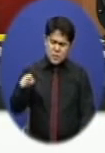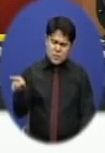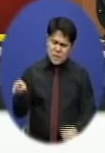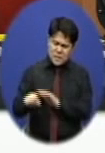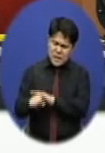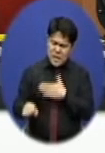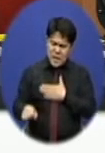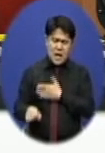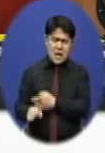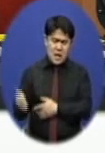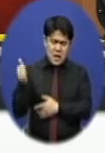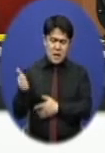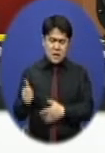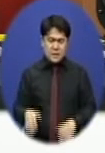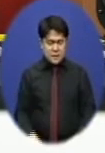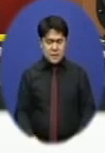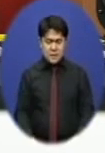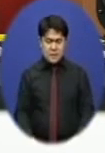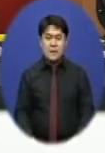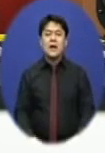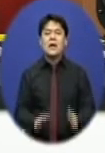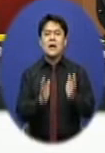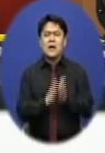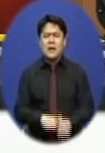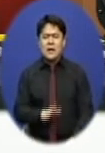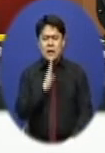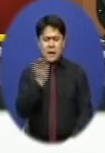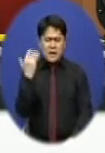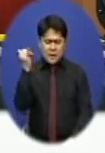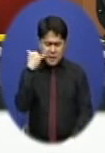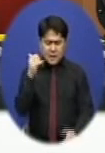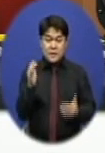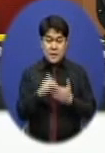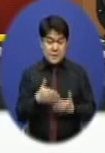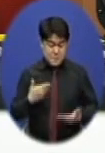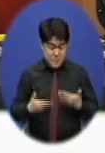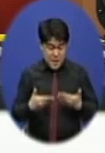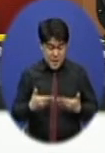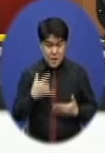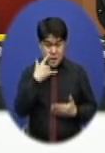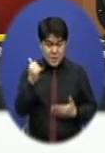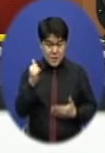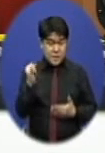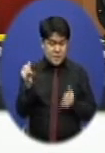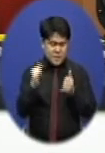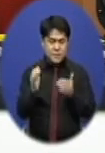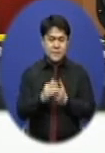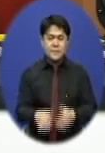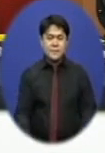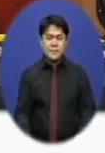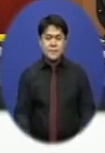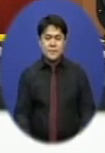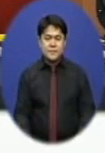몰라요. 가수. 와, 정말, 예, 나 그때 전화 받고요. 네. 그 바쁘신데 어머님하고 통화를 했어요. 해드리라 그랬잖아요, 제가.